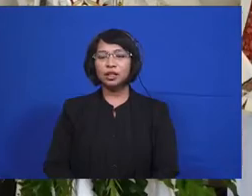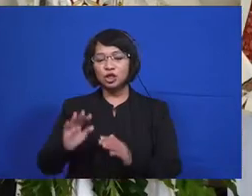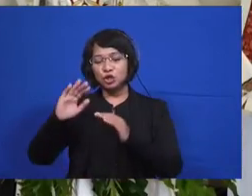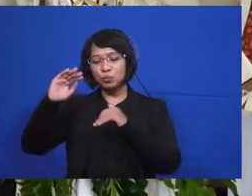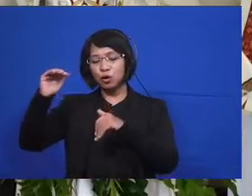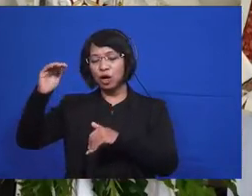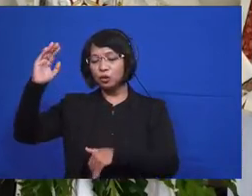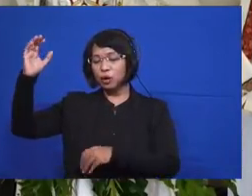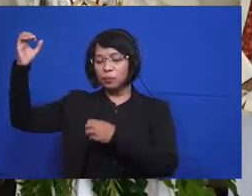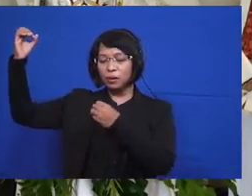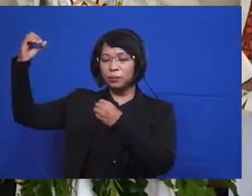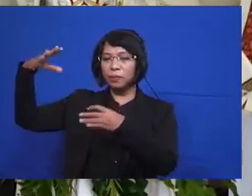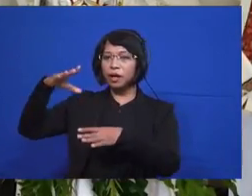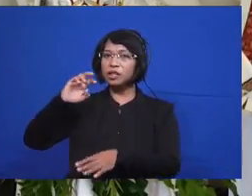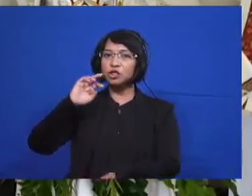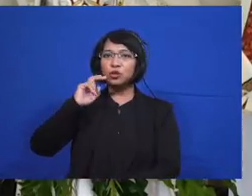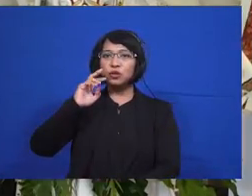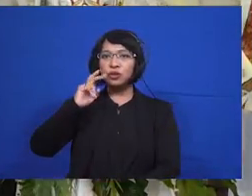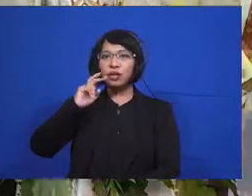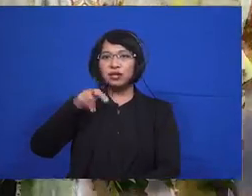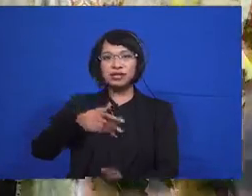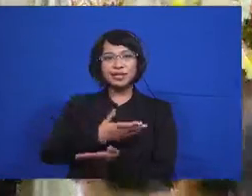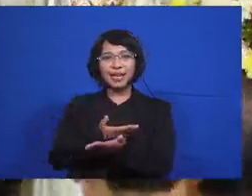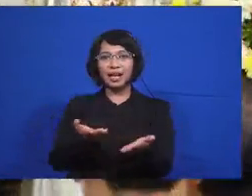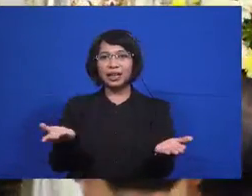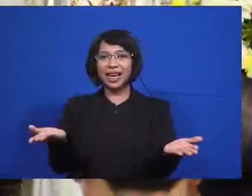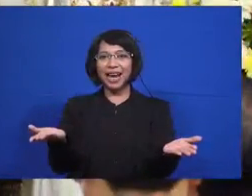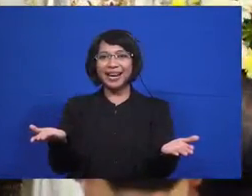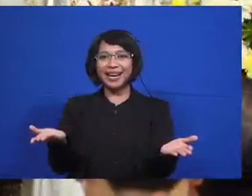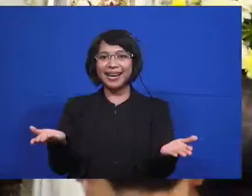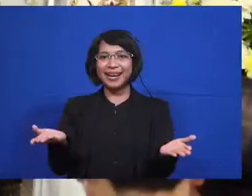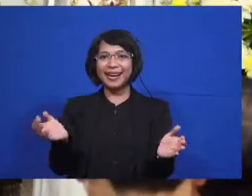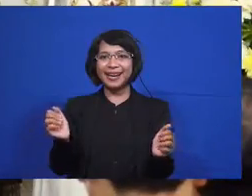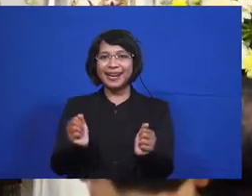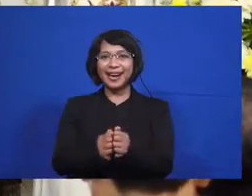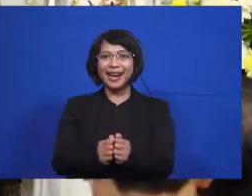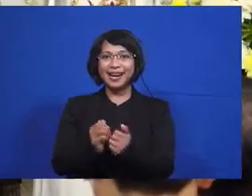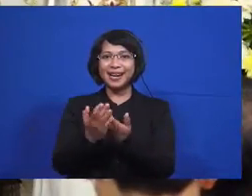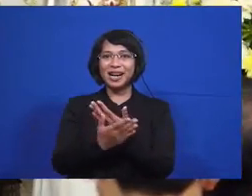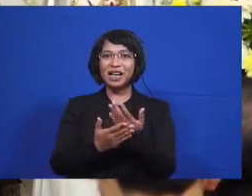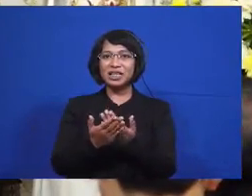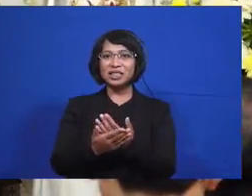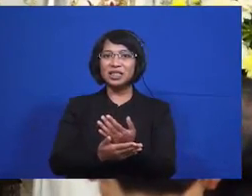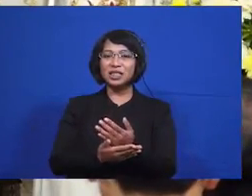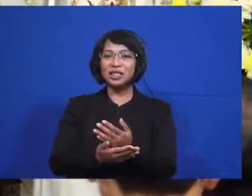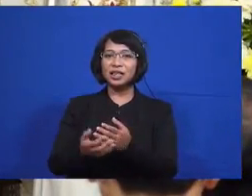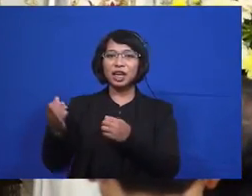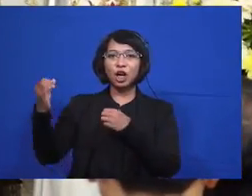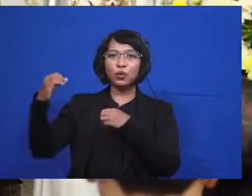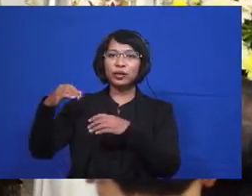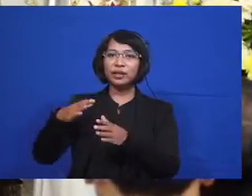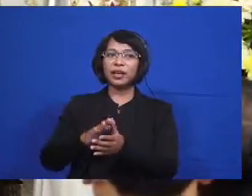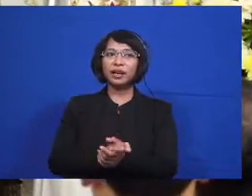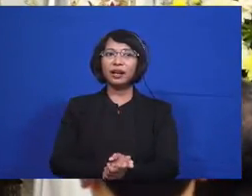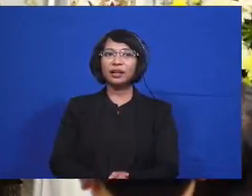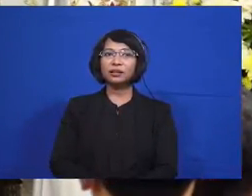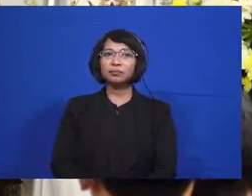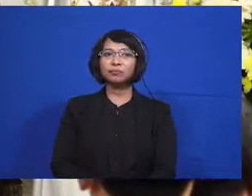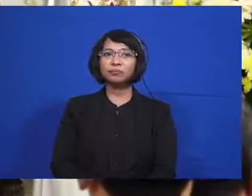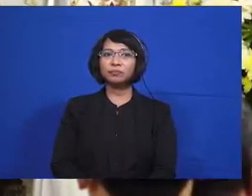Semoga Tuhan melimpahi saudara-saudari sekalian dengan kasih karunia.